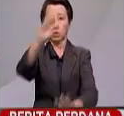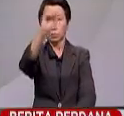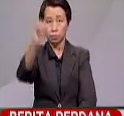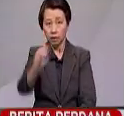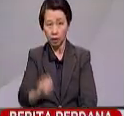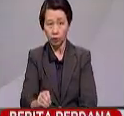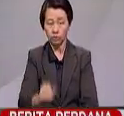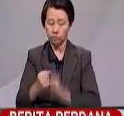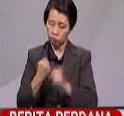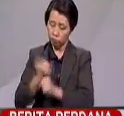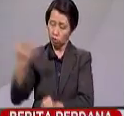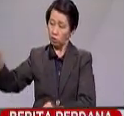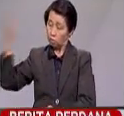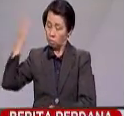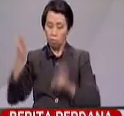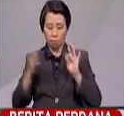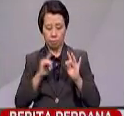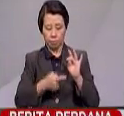421%. Tahun lalu,